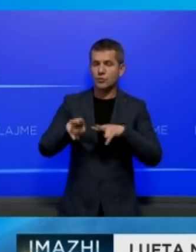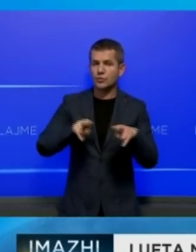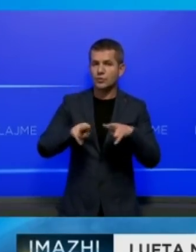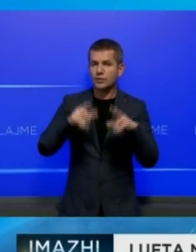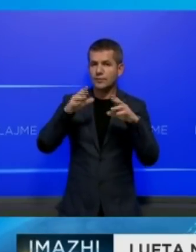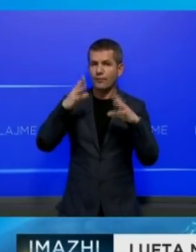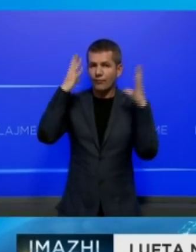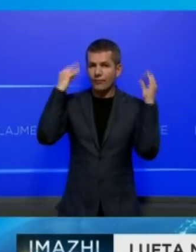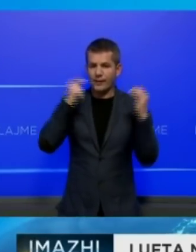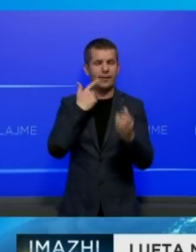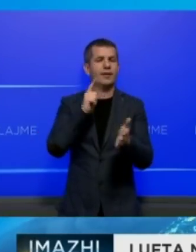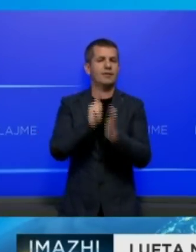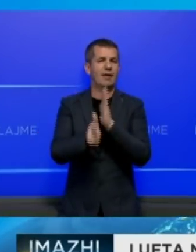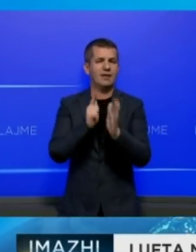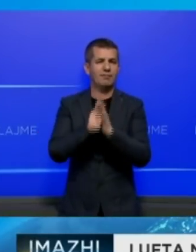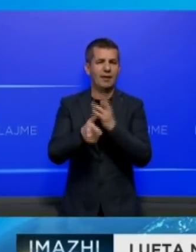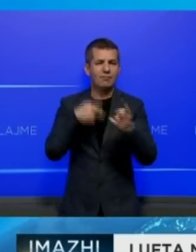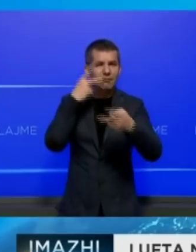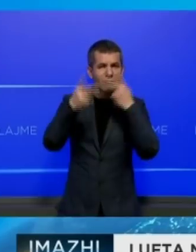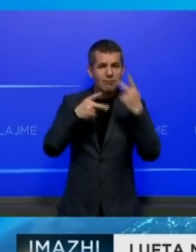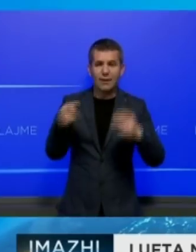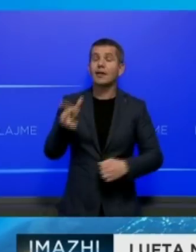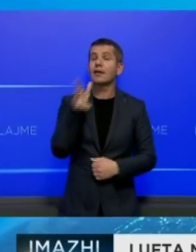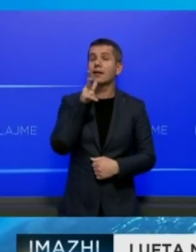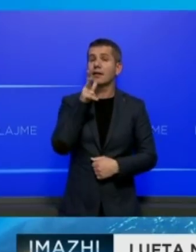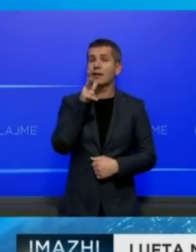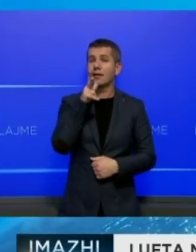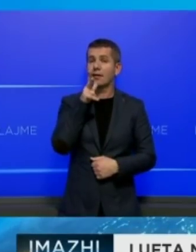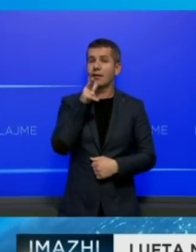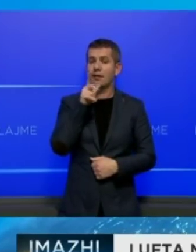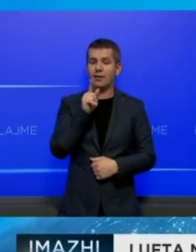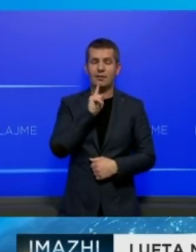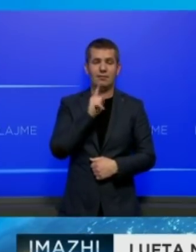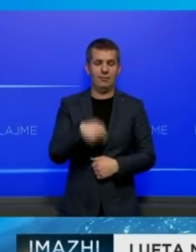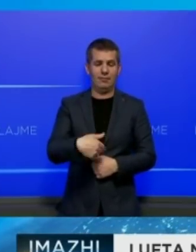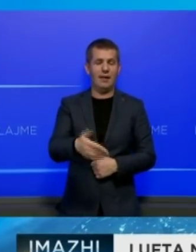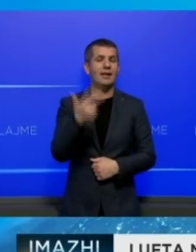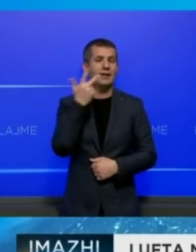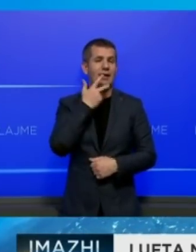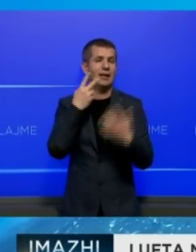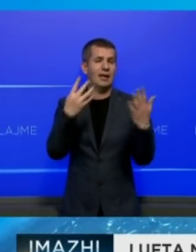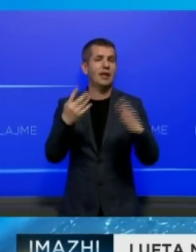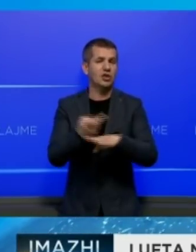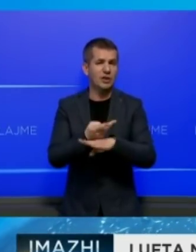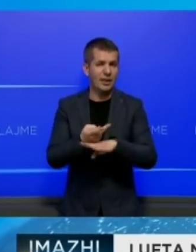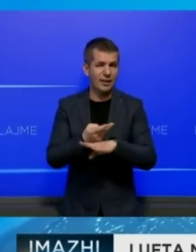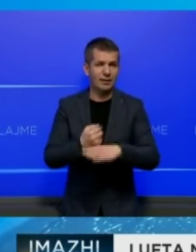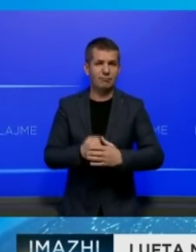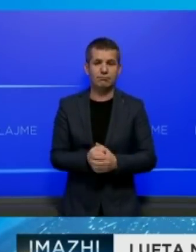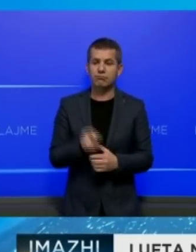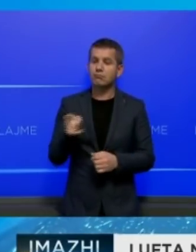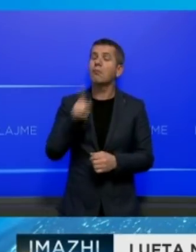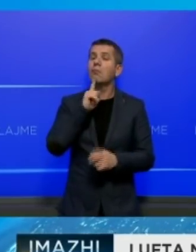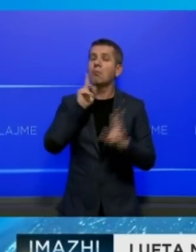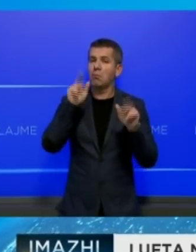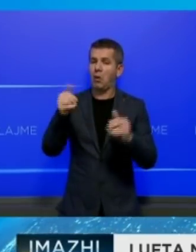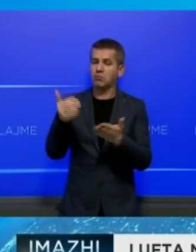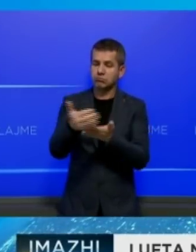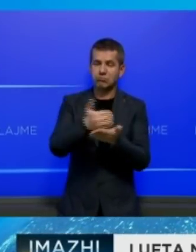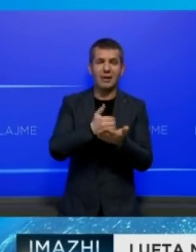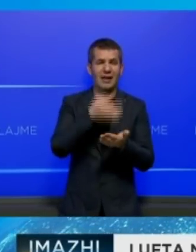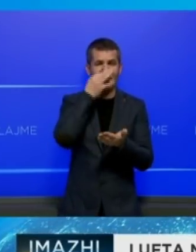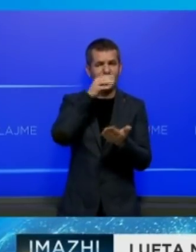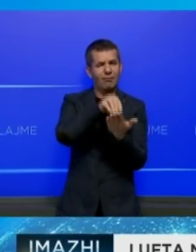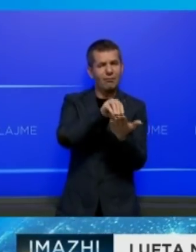një hetim të menjëhershëm pasi ju kërkua ta bënte këtë nga 39 vende. Ai do të mbuloj akuzat për krime lufte,